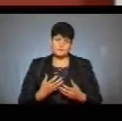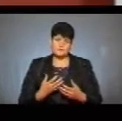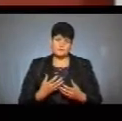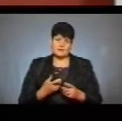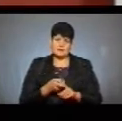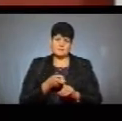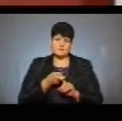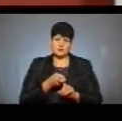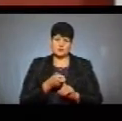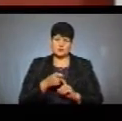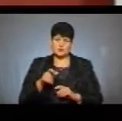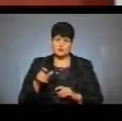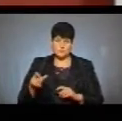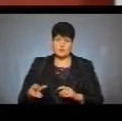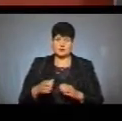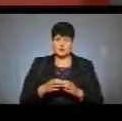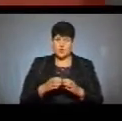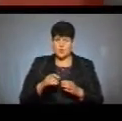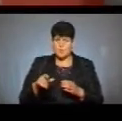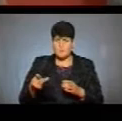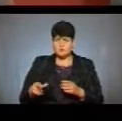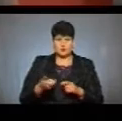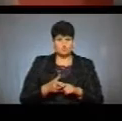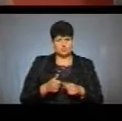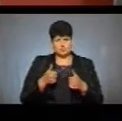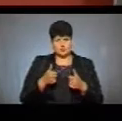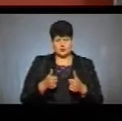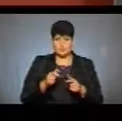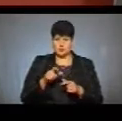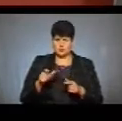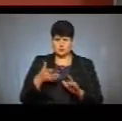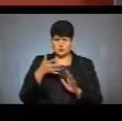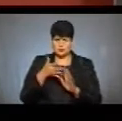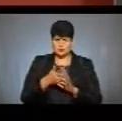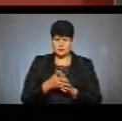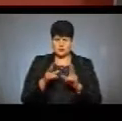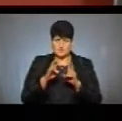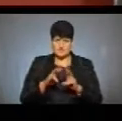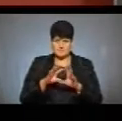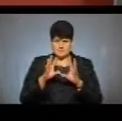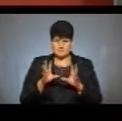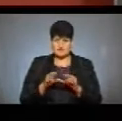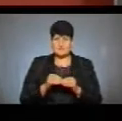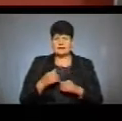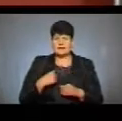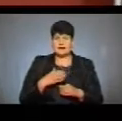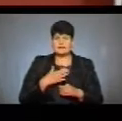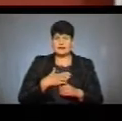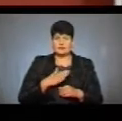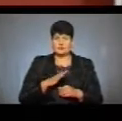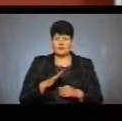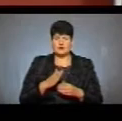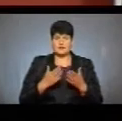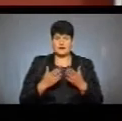зв'язок взагалі з людьми, з громадою, дуже гарно відреагували люди, якщо такого аналізувати взагалі. Ну, я, звісно, недовольний, але